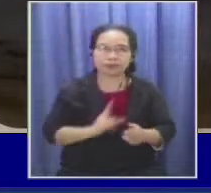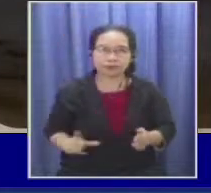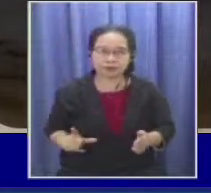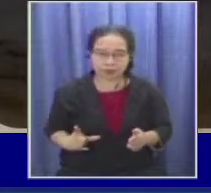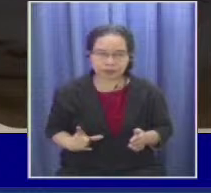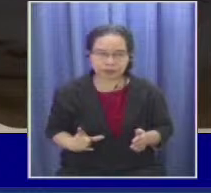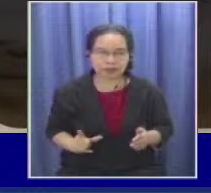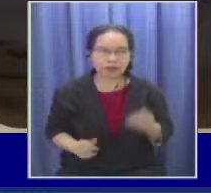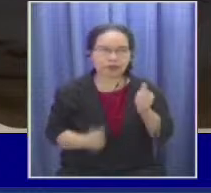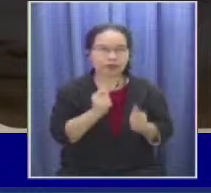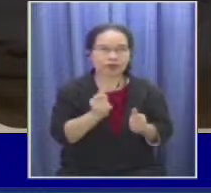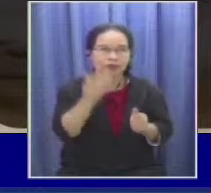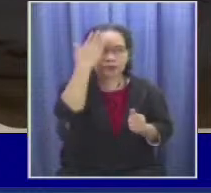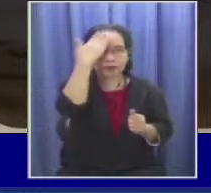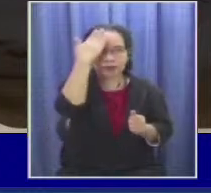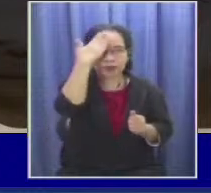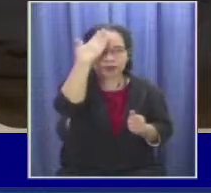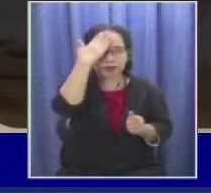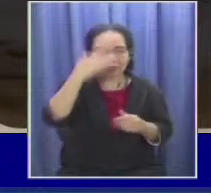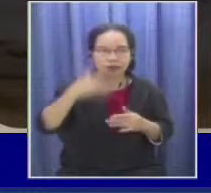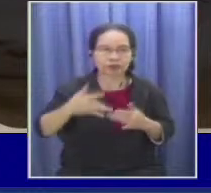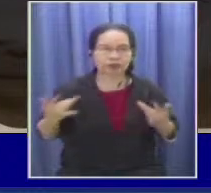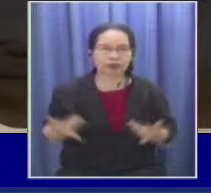Kronkron na mo bɔ mpaeɛ ka sɛ